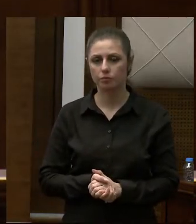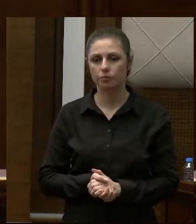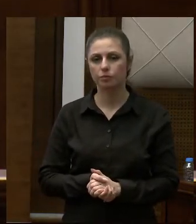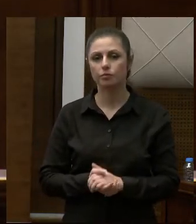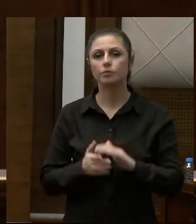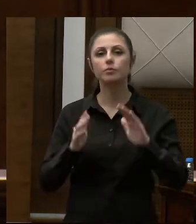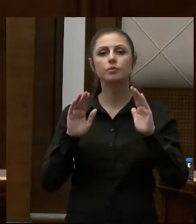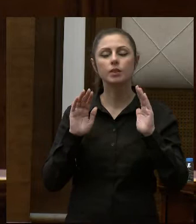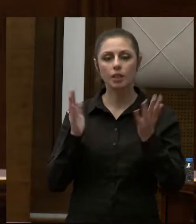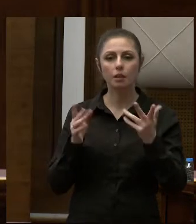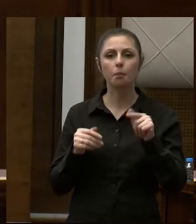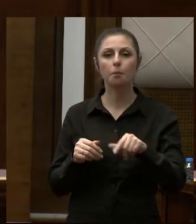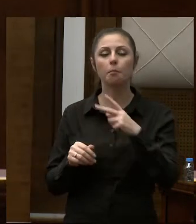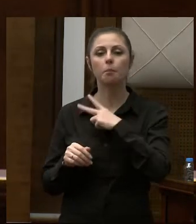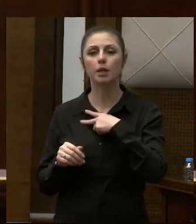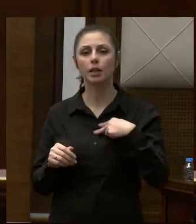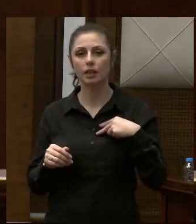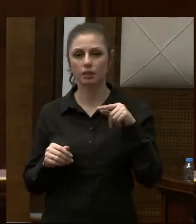eğer belediyenin